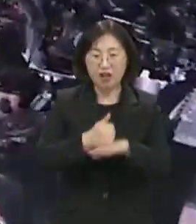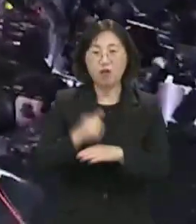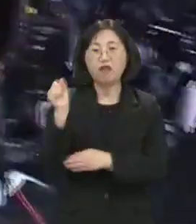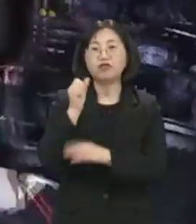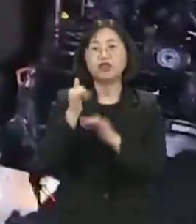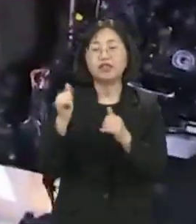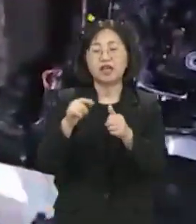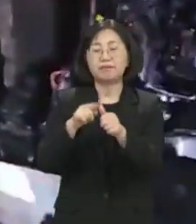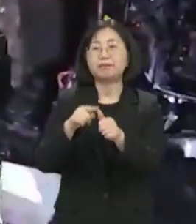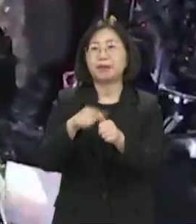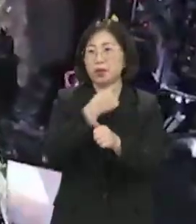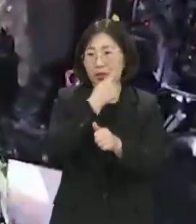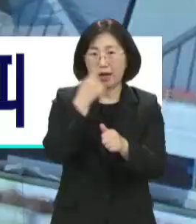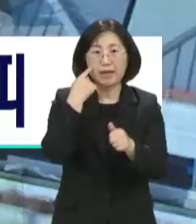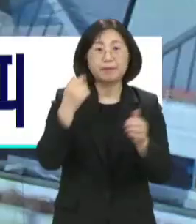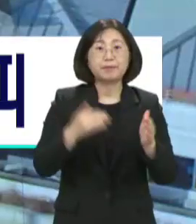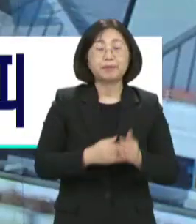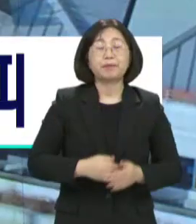확인됐습니다.